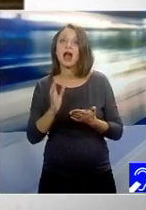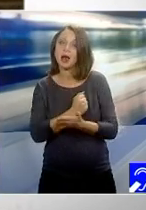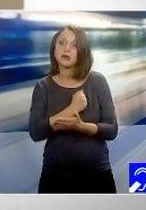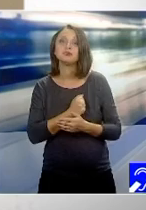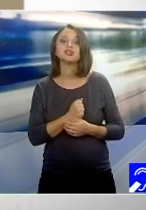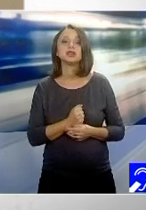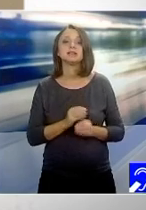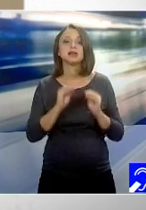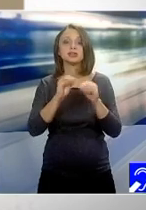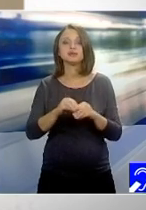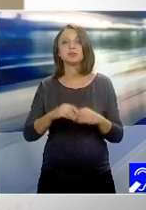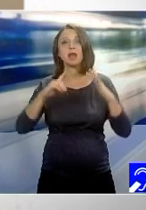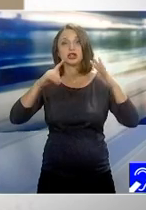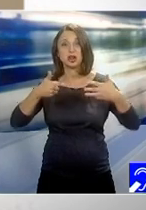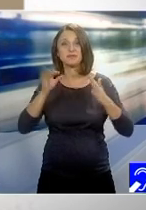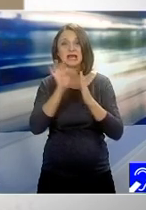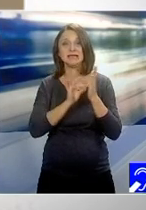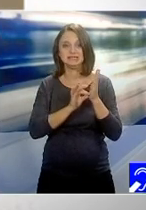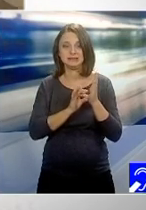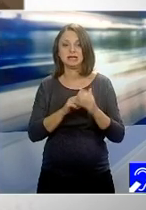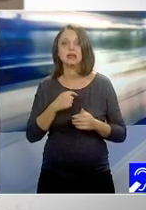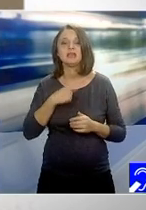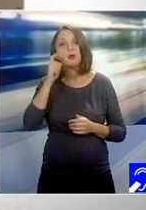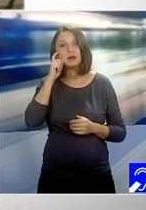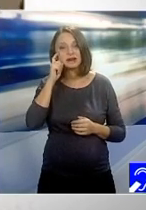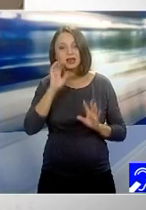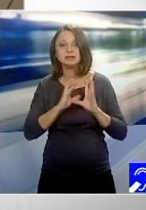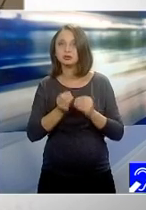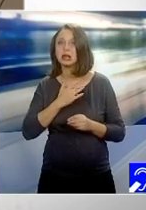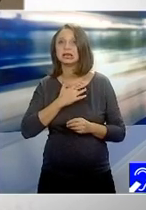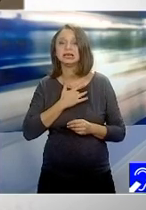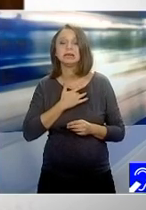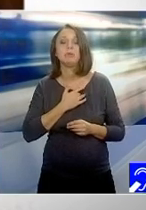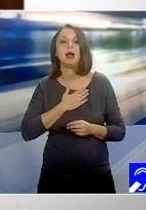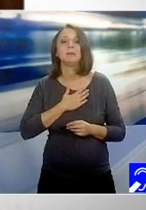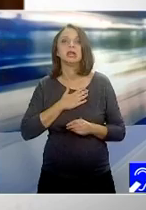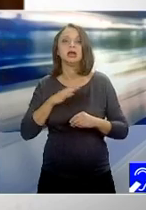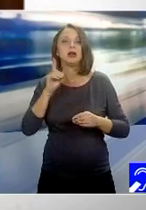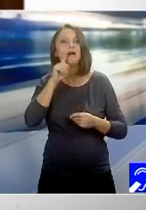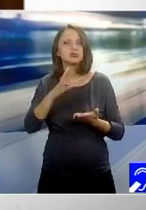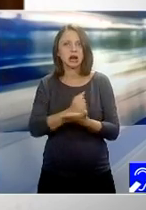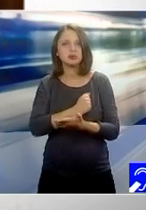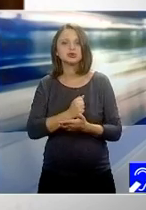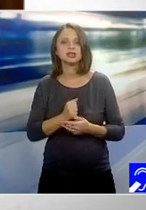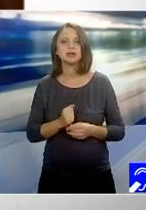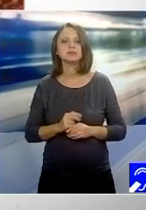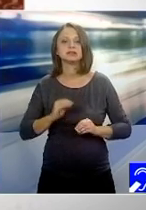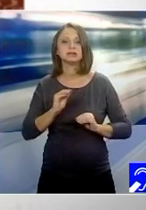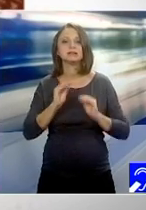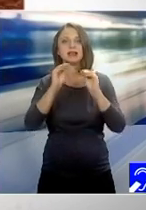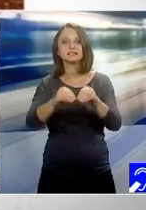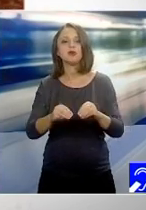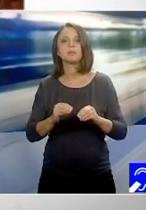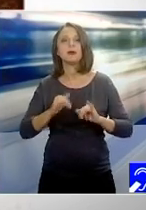șaptea ediție și cred eu din toată inima că vom reuși să facem din evenimentul